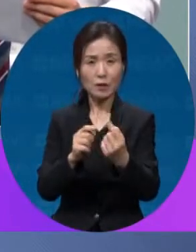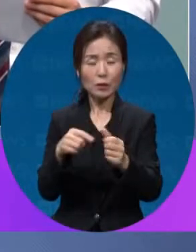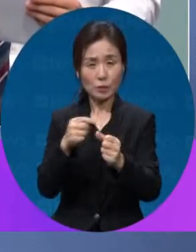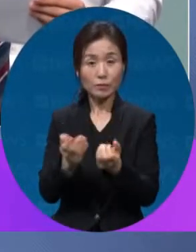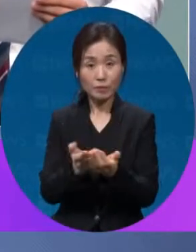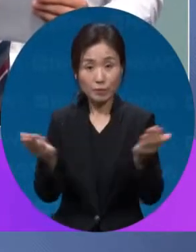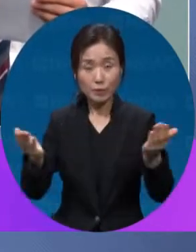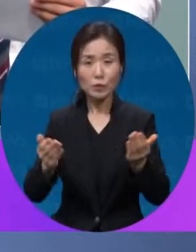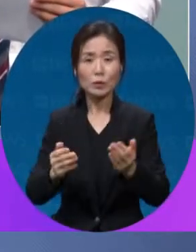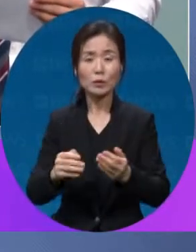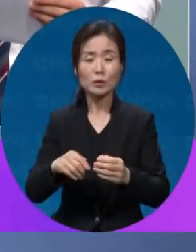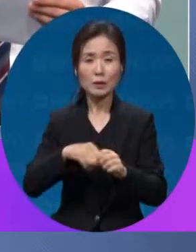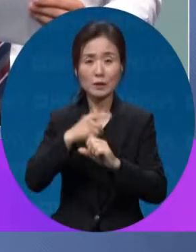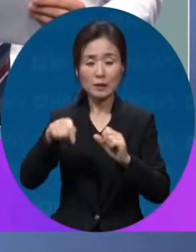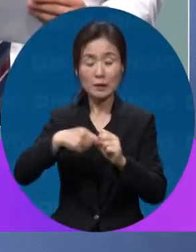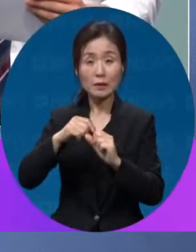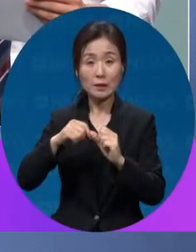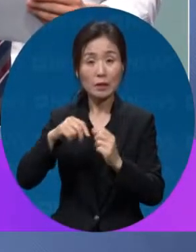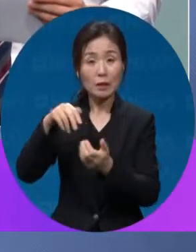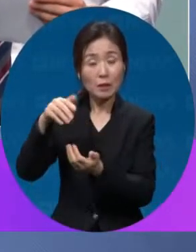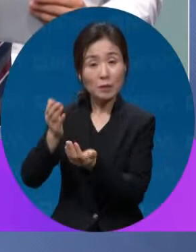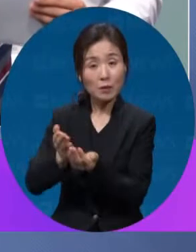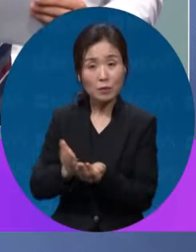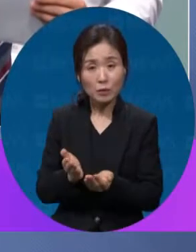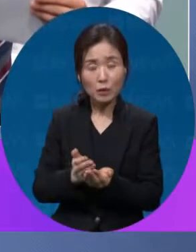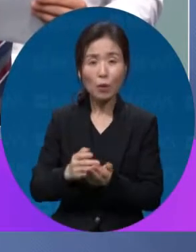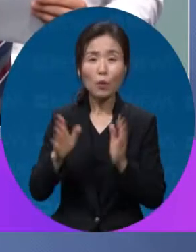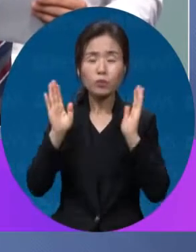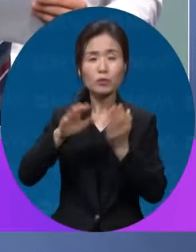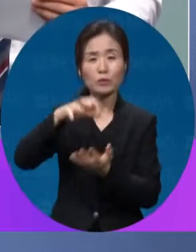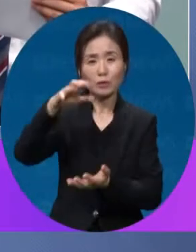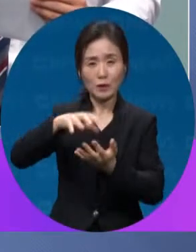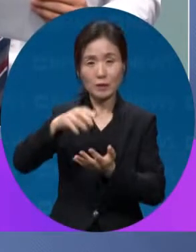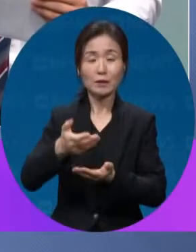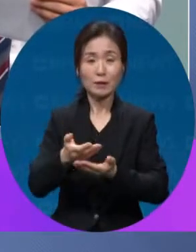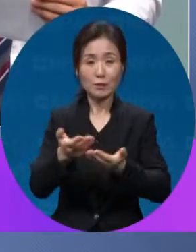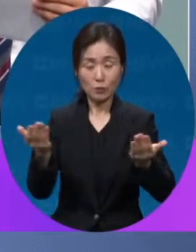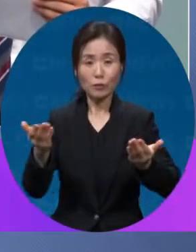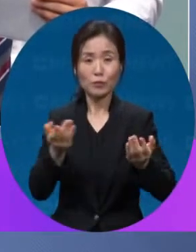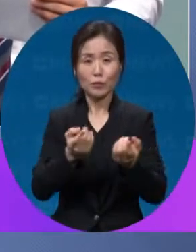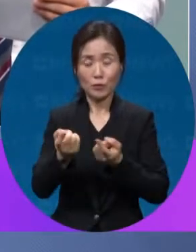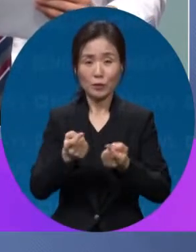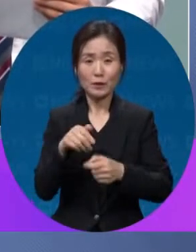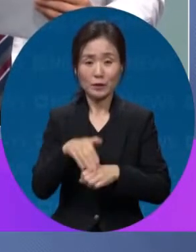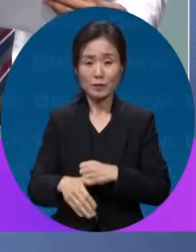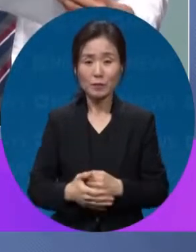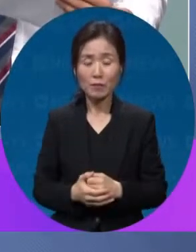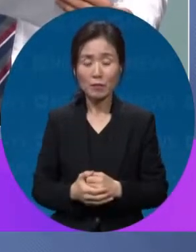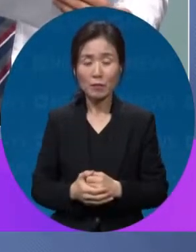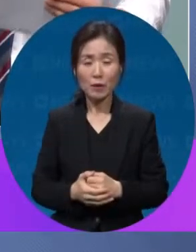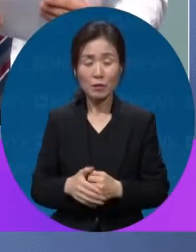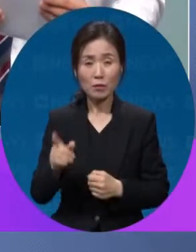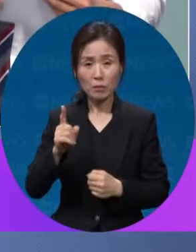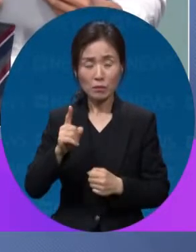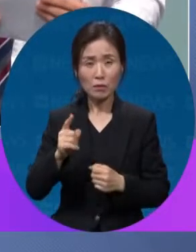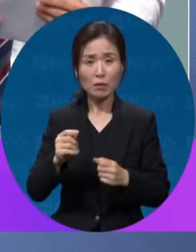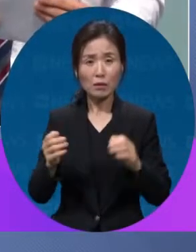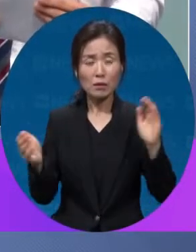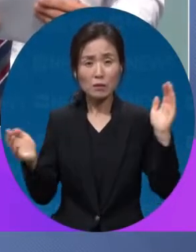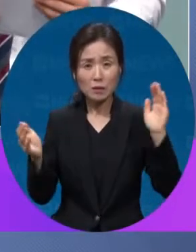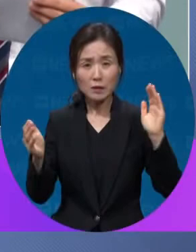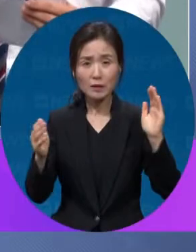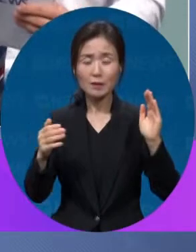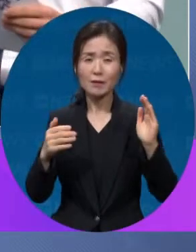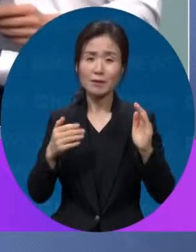특징입니다 지나 주 목요일 열린 졸업식에 는 고등학교 2학년 때 출산한 1 졸업생이 내게 전부인 졸업을 드디어